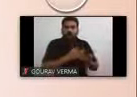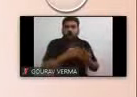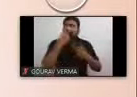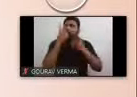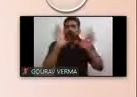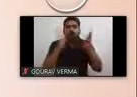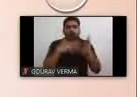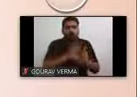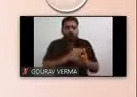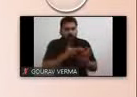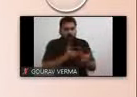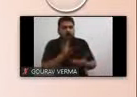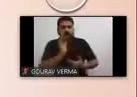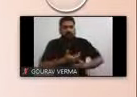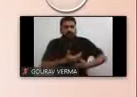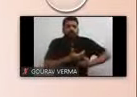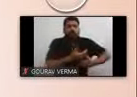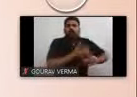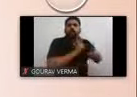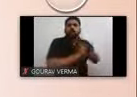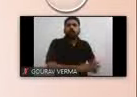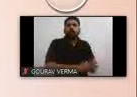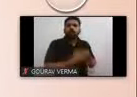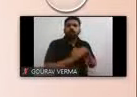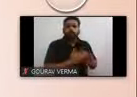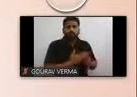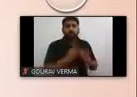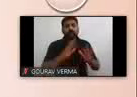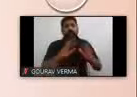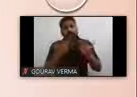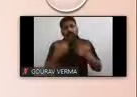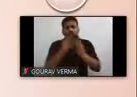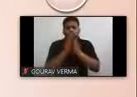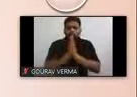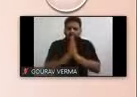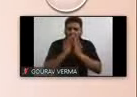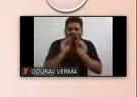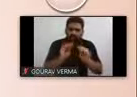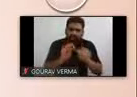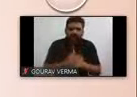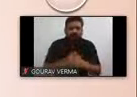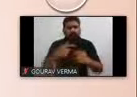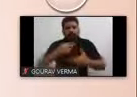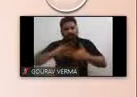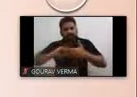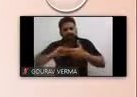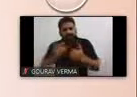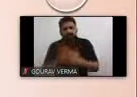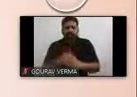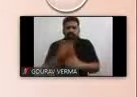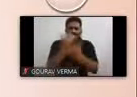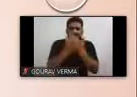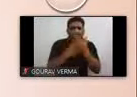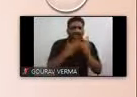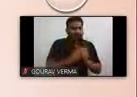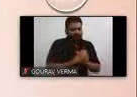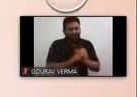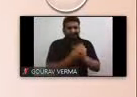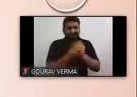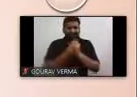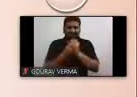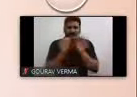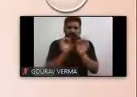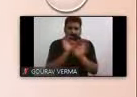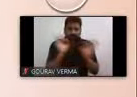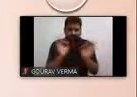नहीं, इसको कैसे ले जाए, या कभी भी किसी पूजा में, शादी में, किसी फंक्शन में नहीं लेके गई है. इफ द चाइल्ड